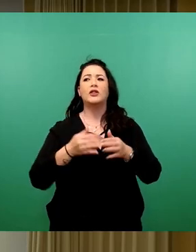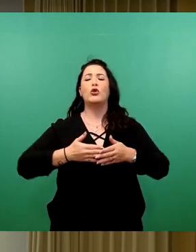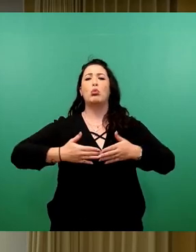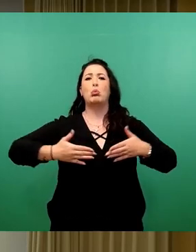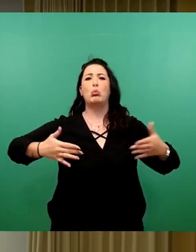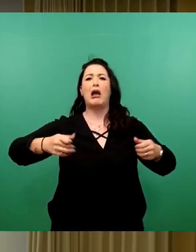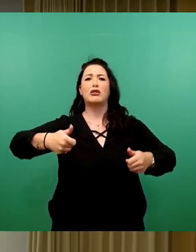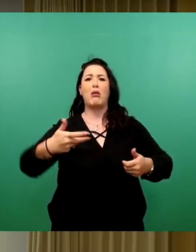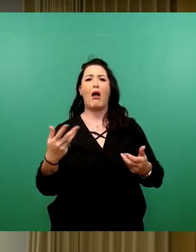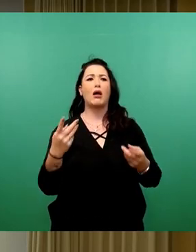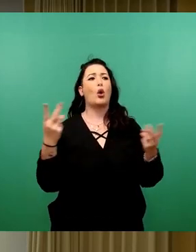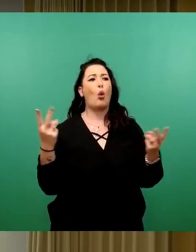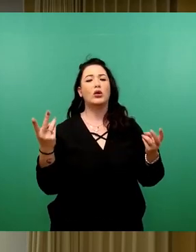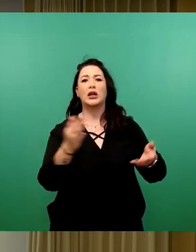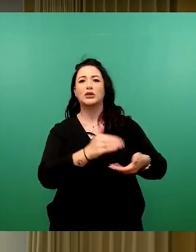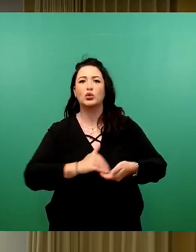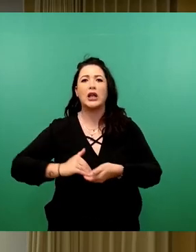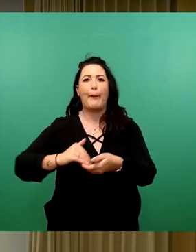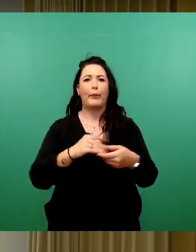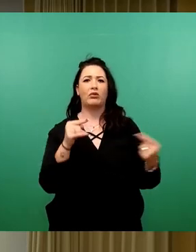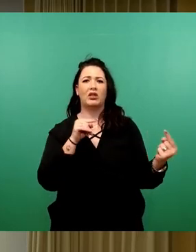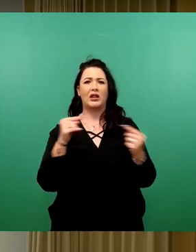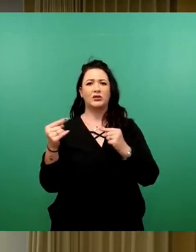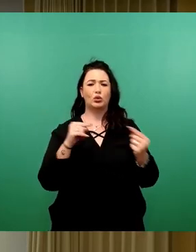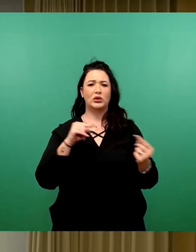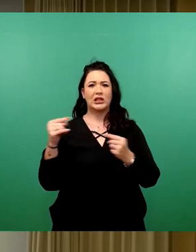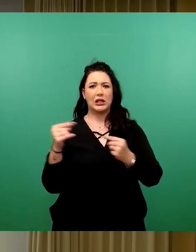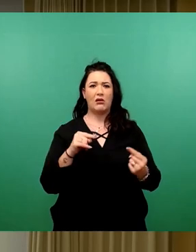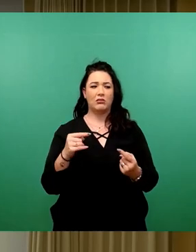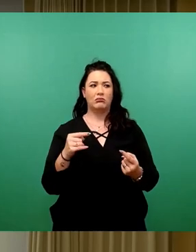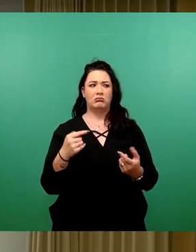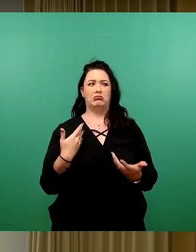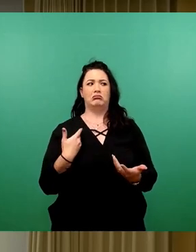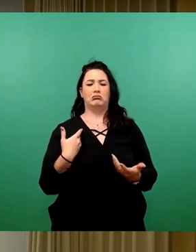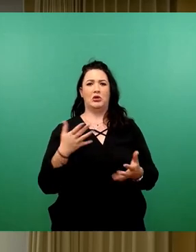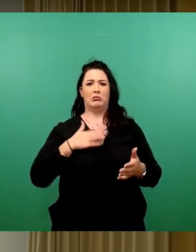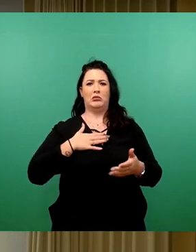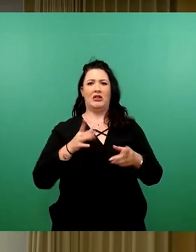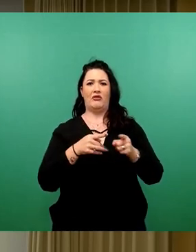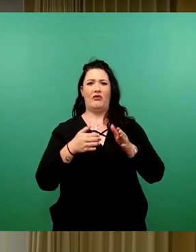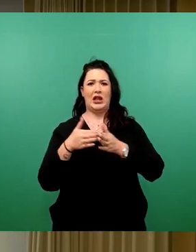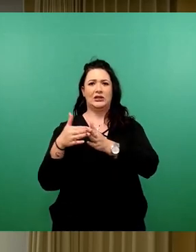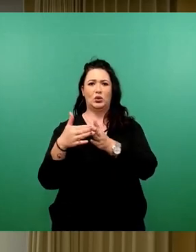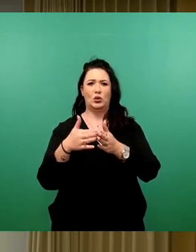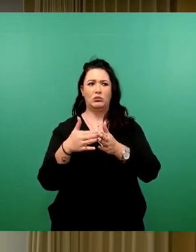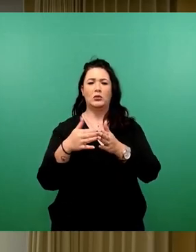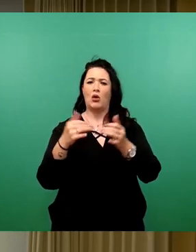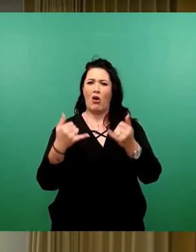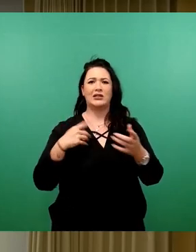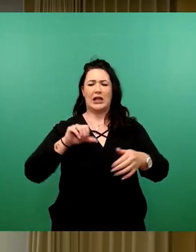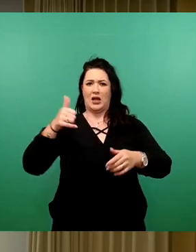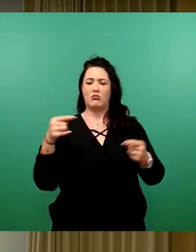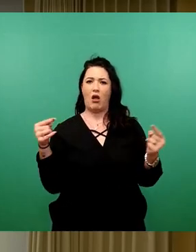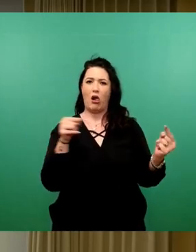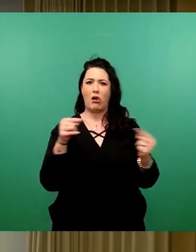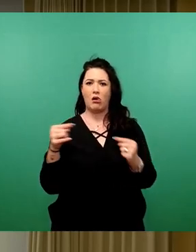wir haben gemeinsam diskutiert. Also für meine Fraktion kann ich nur sagen, wir diskutieren es heute hier zum ersten Mal. Das ist im Übrigen etwas, was wir